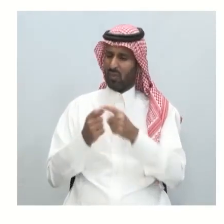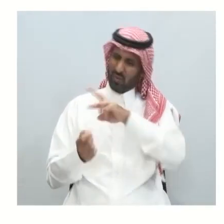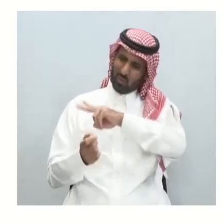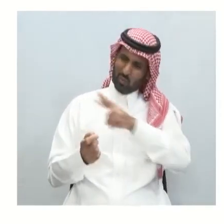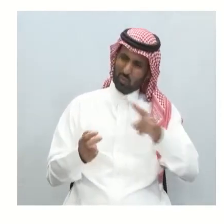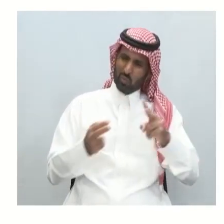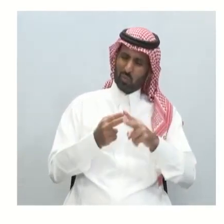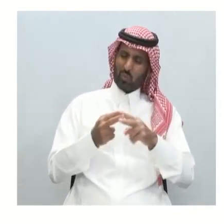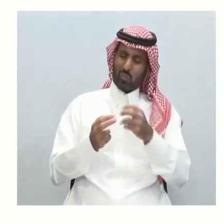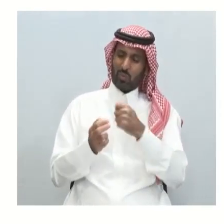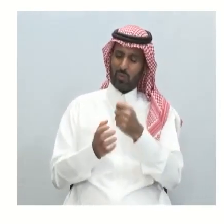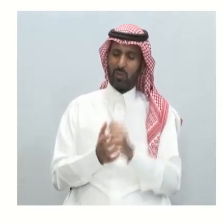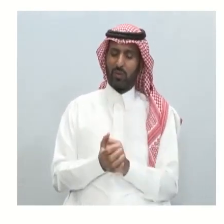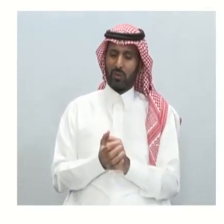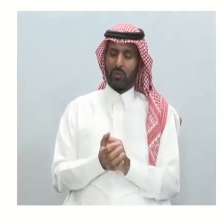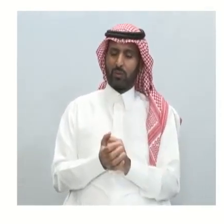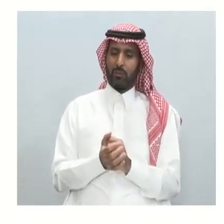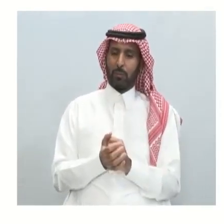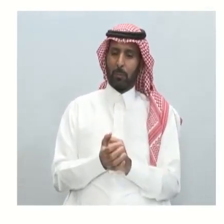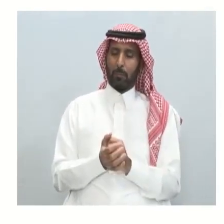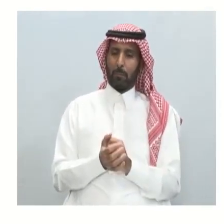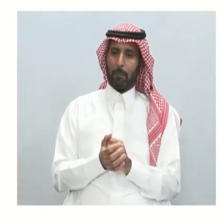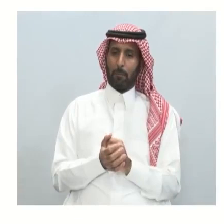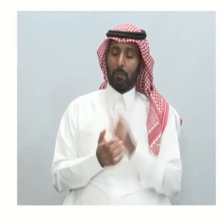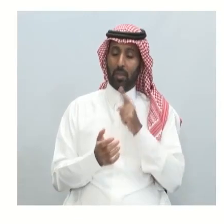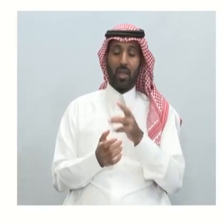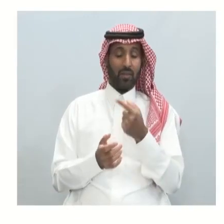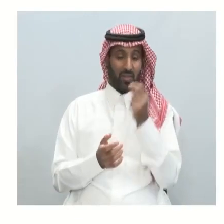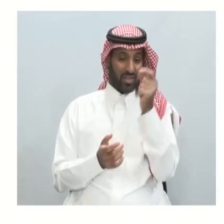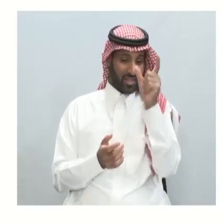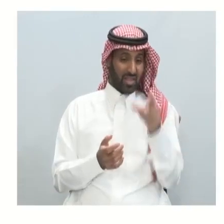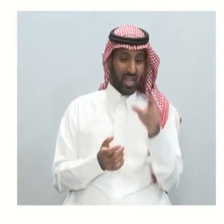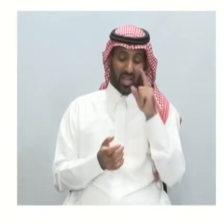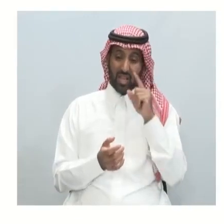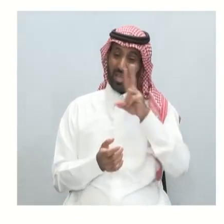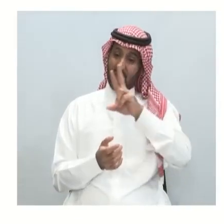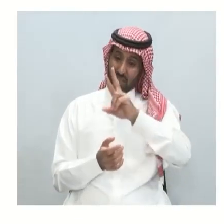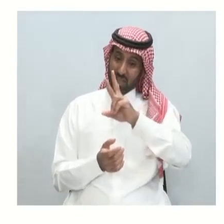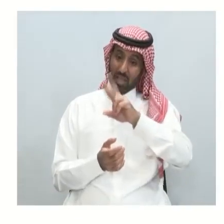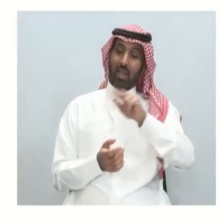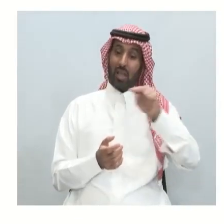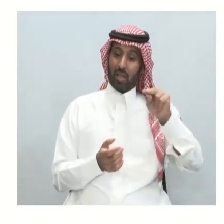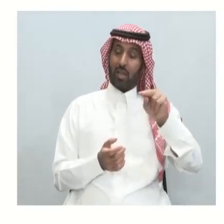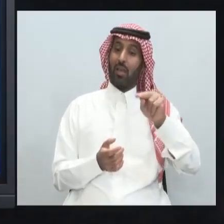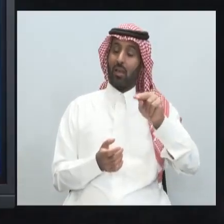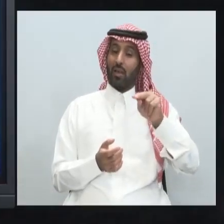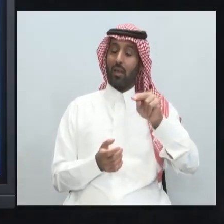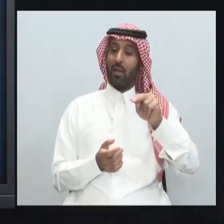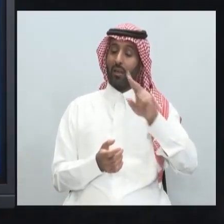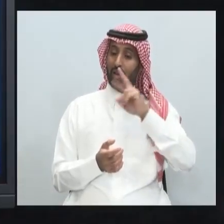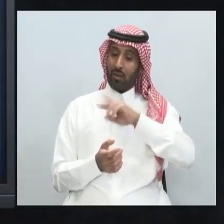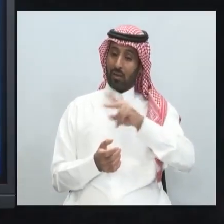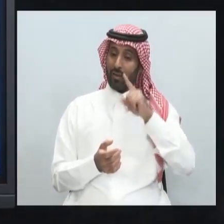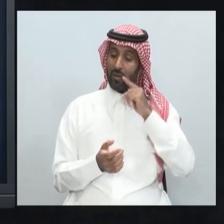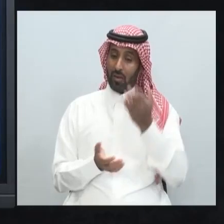شحنات جزئيه عند اطرافها صف الجزيء القطبي الجزيء القطبي له كثافه